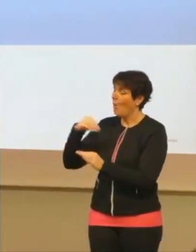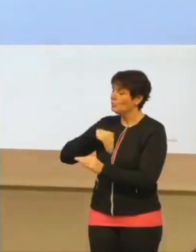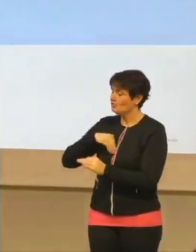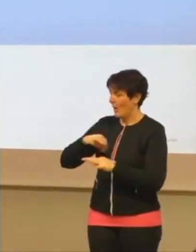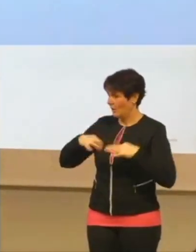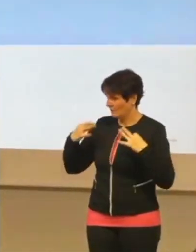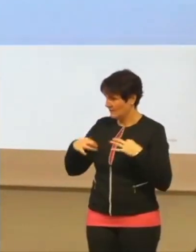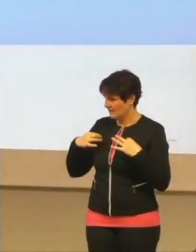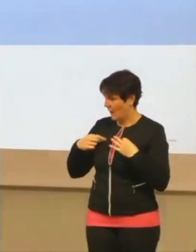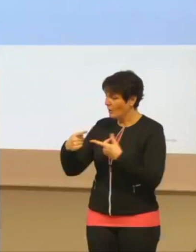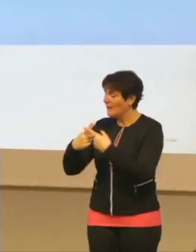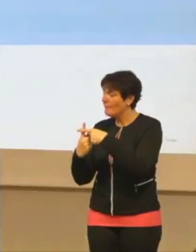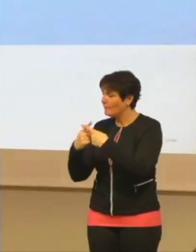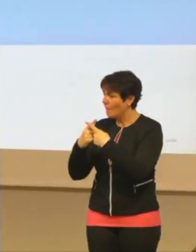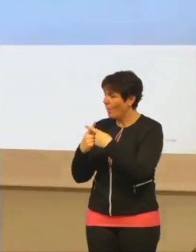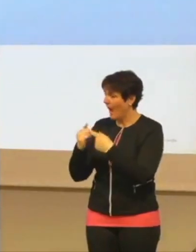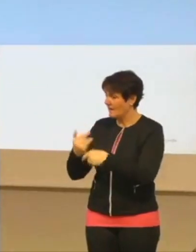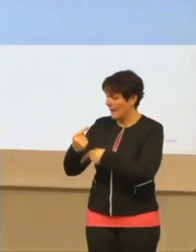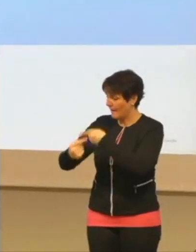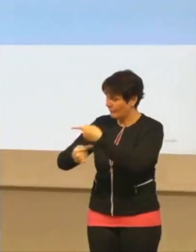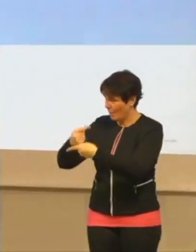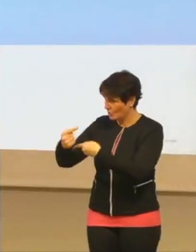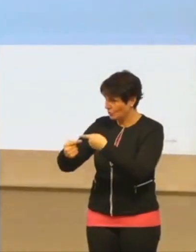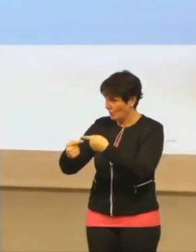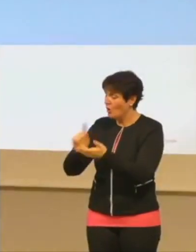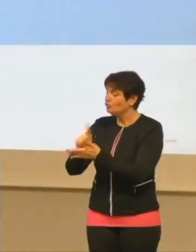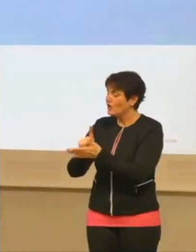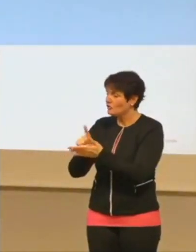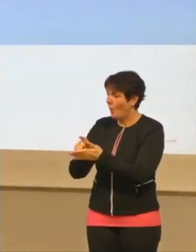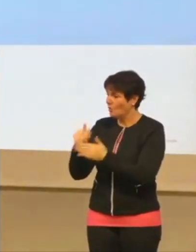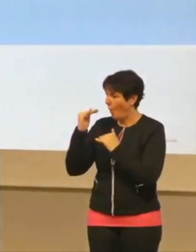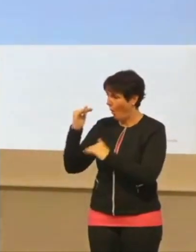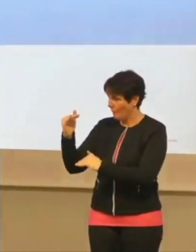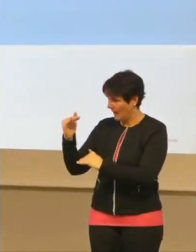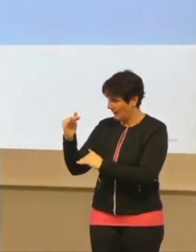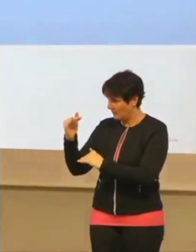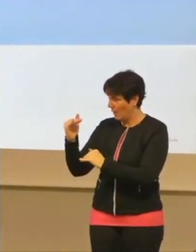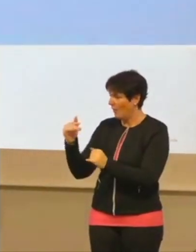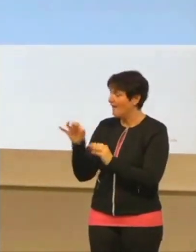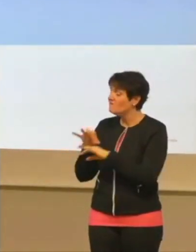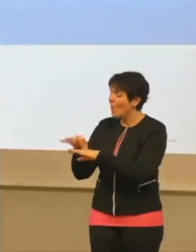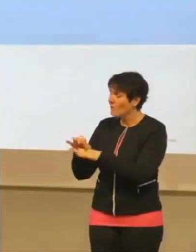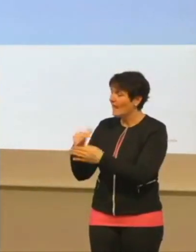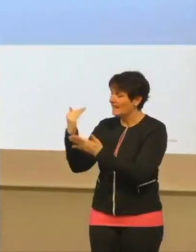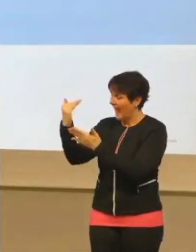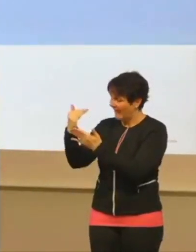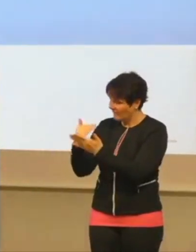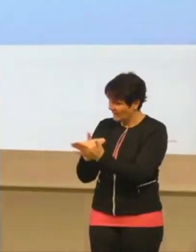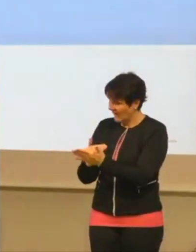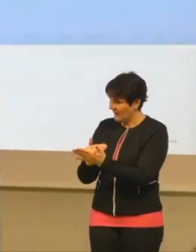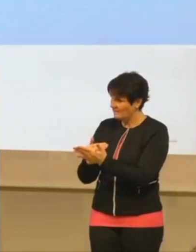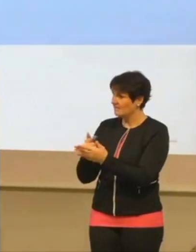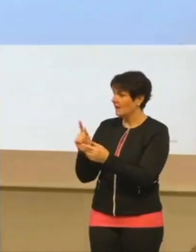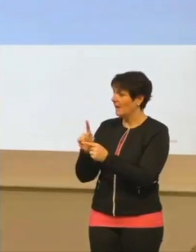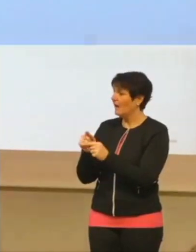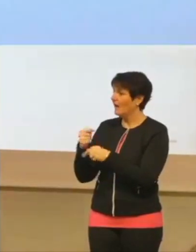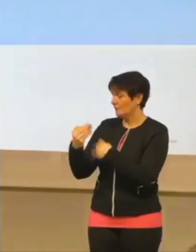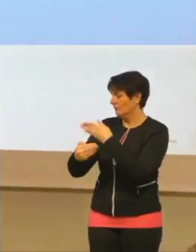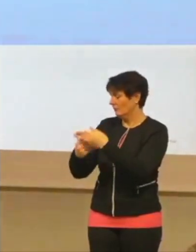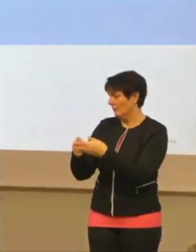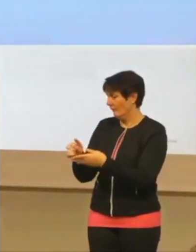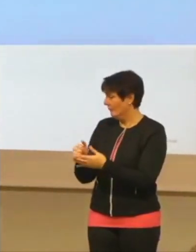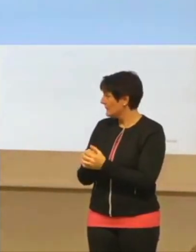tako glede pogojev za uvedbo postopka, časovnih omejitev, vodenja evidenc, obveščanja določenih oseb po izvedenem